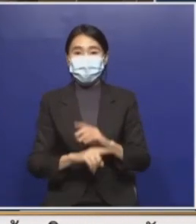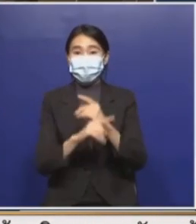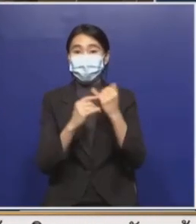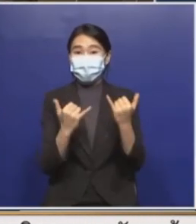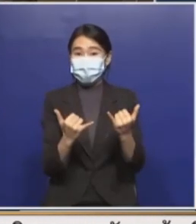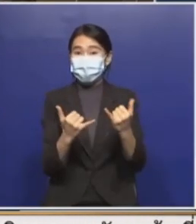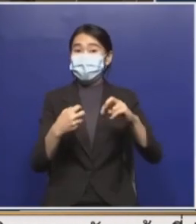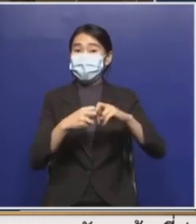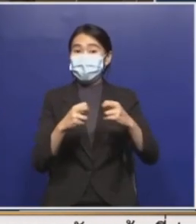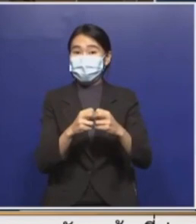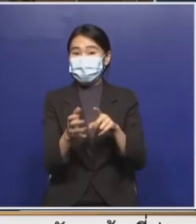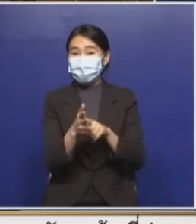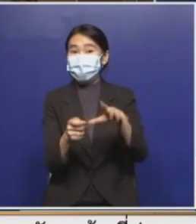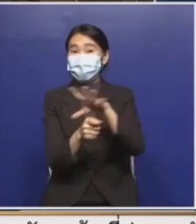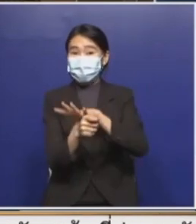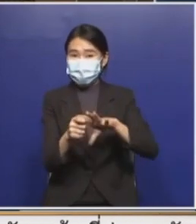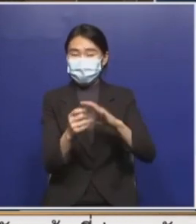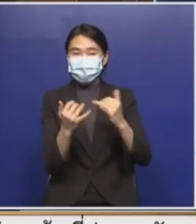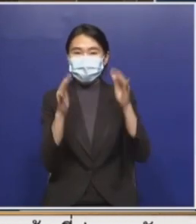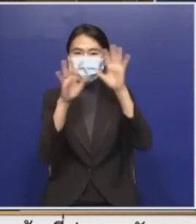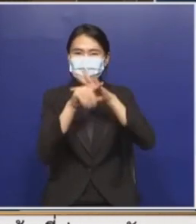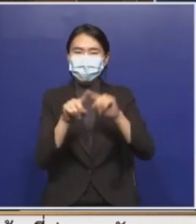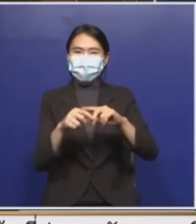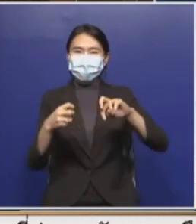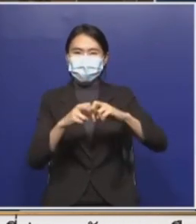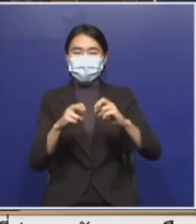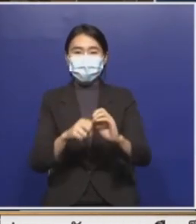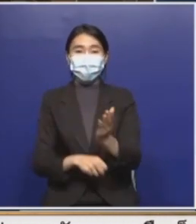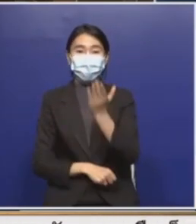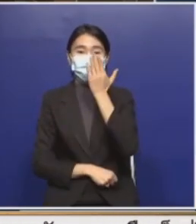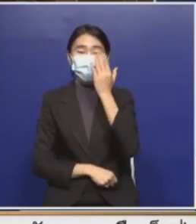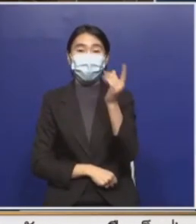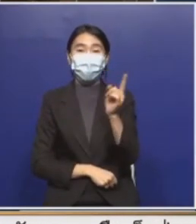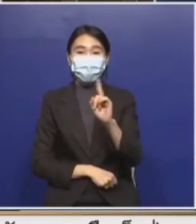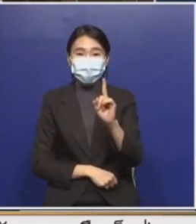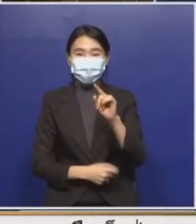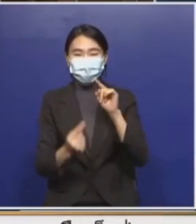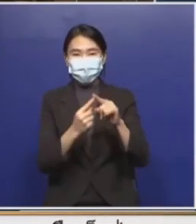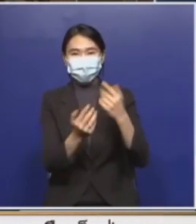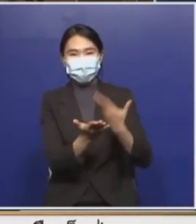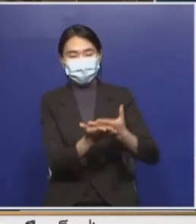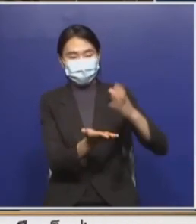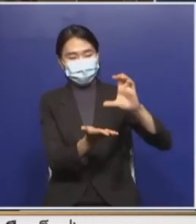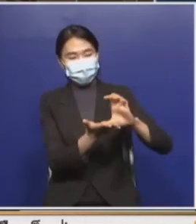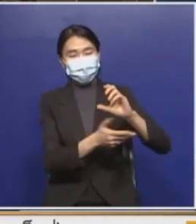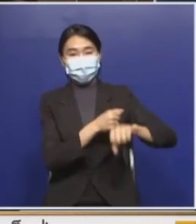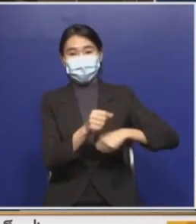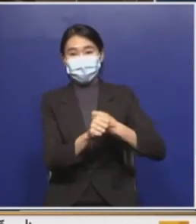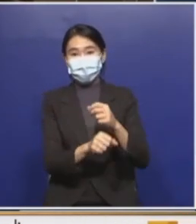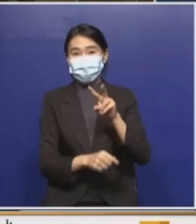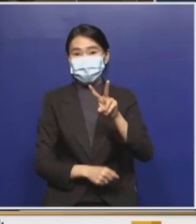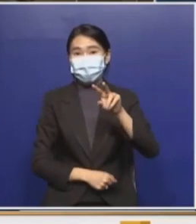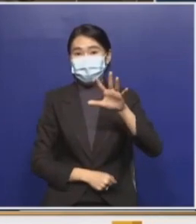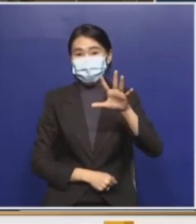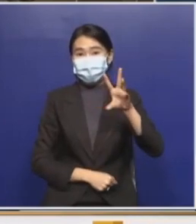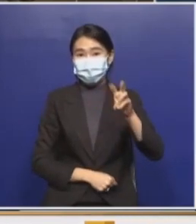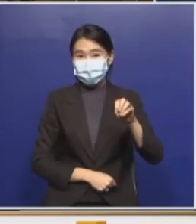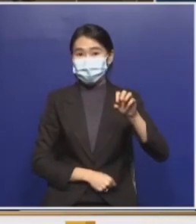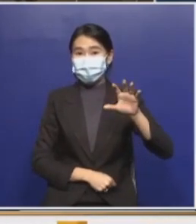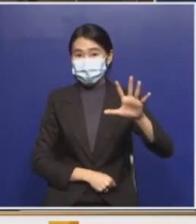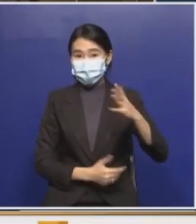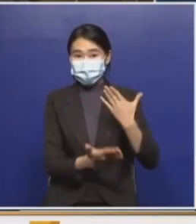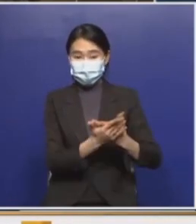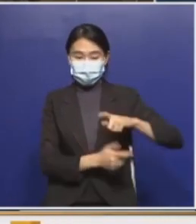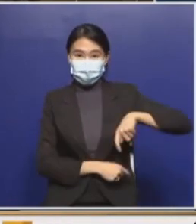การณ์เฉพาะหน้าภายใต้งบประมาณรายจ่ายประจำปี